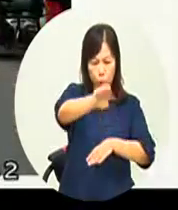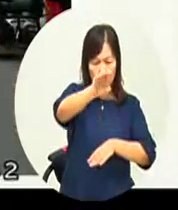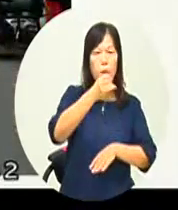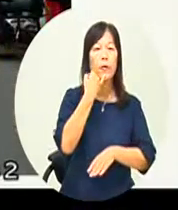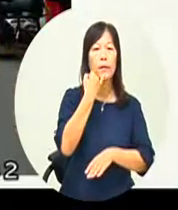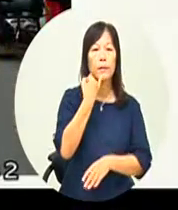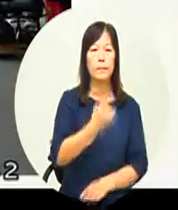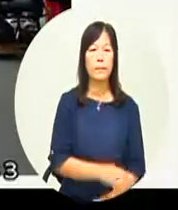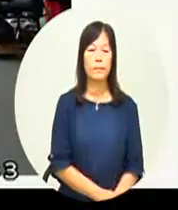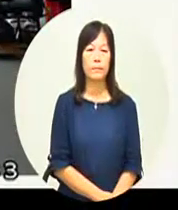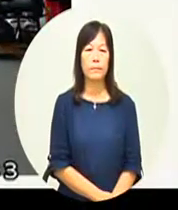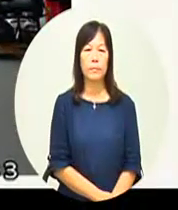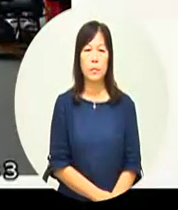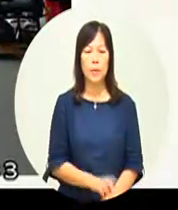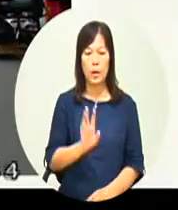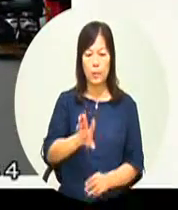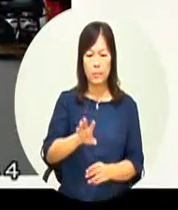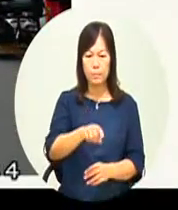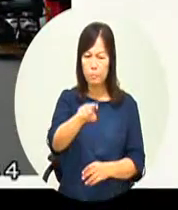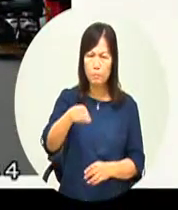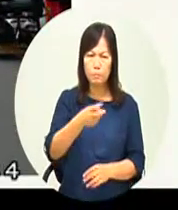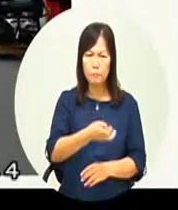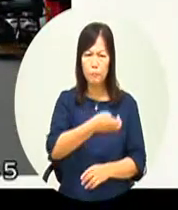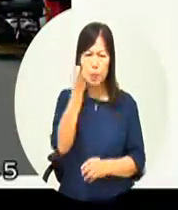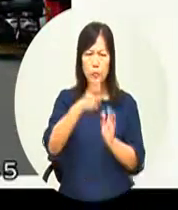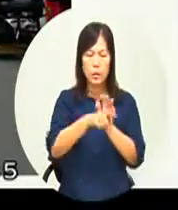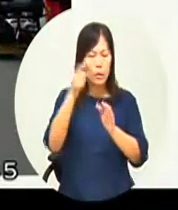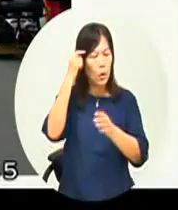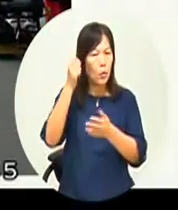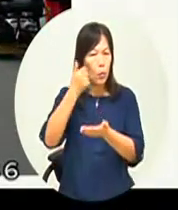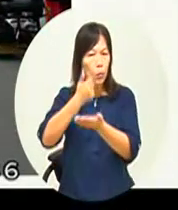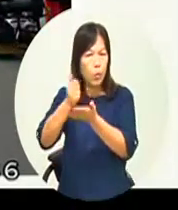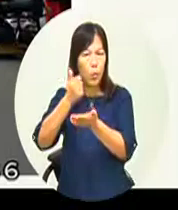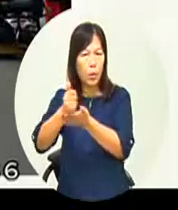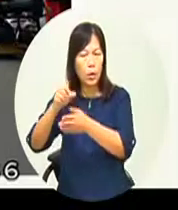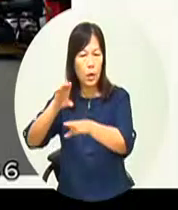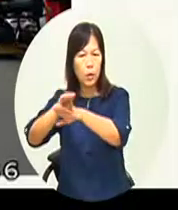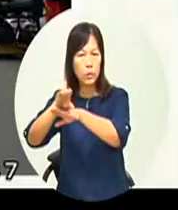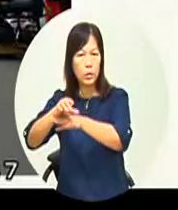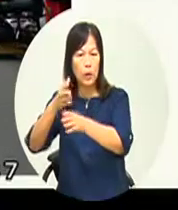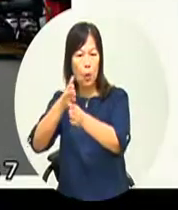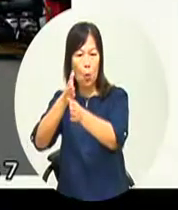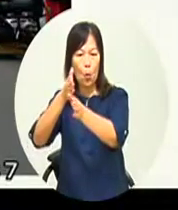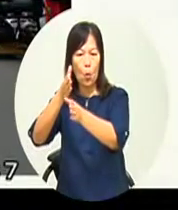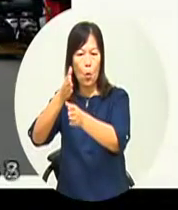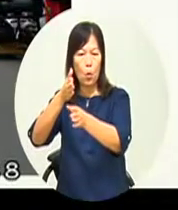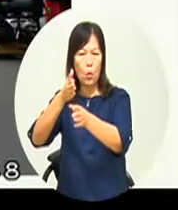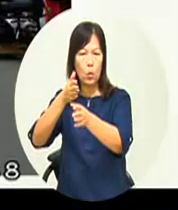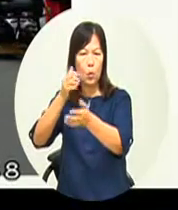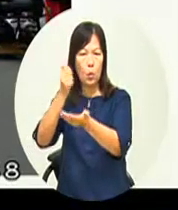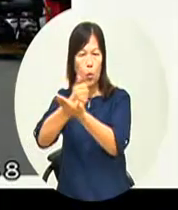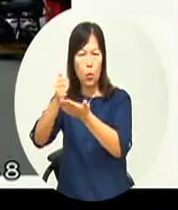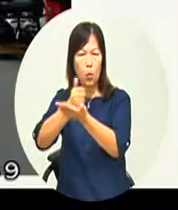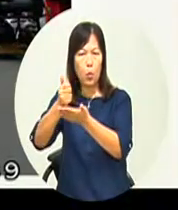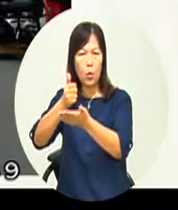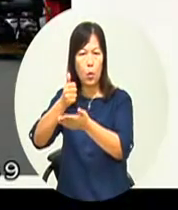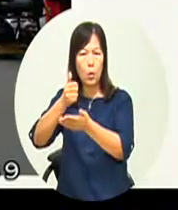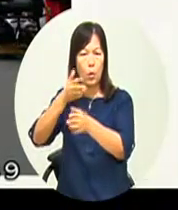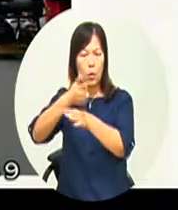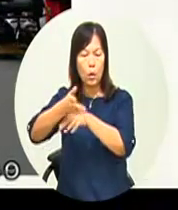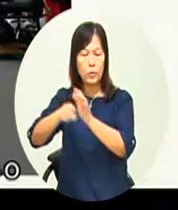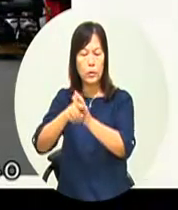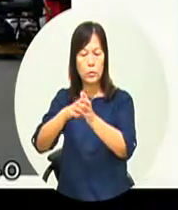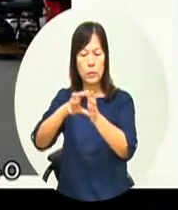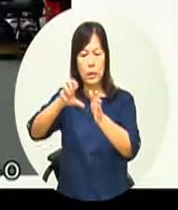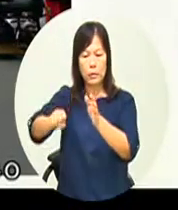通行，而且你会发现那个载运汽车的这个大货车，它其实已经占用到部分的